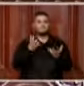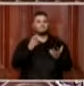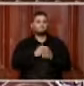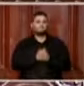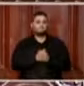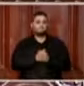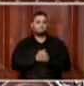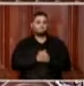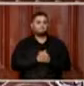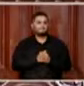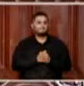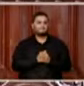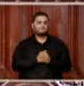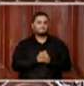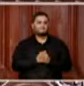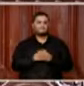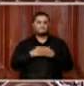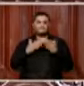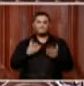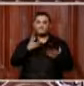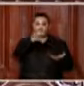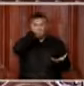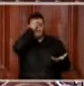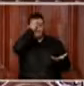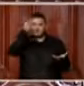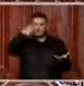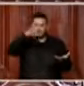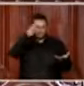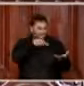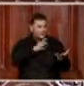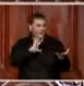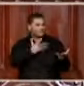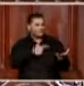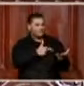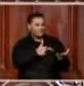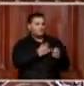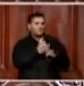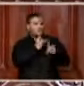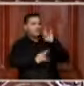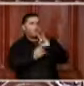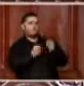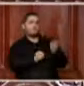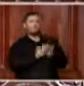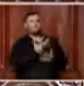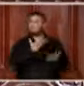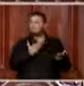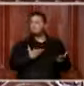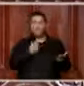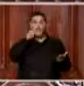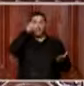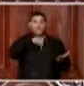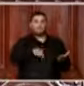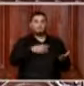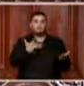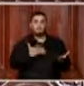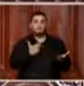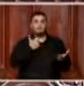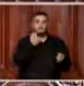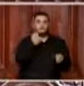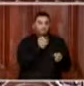بأسره فهم هذه اللحظة التاريخية، ولا شك أنهم